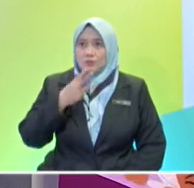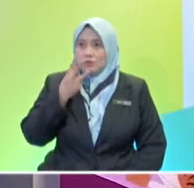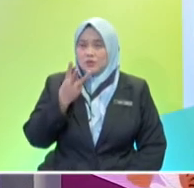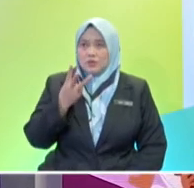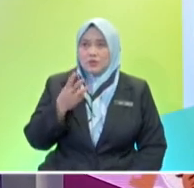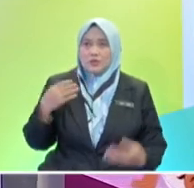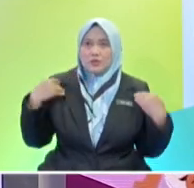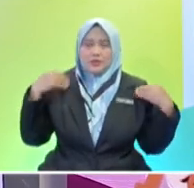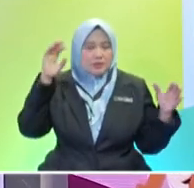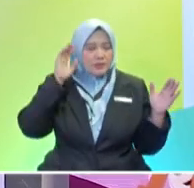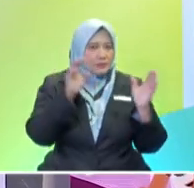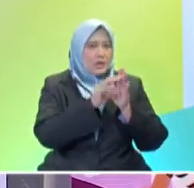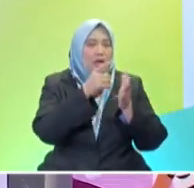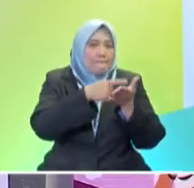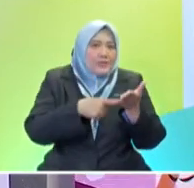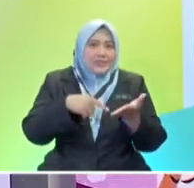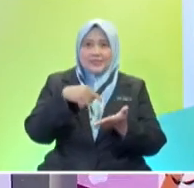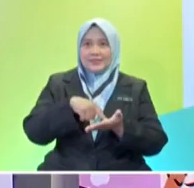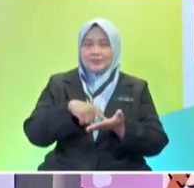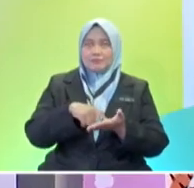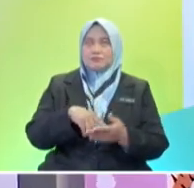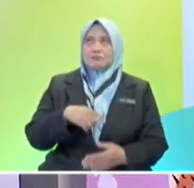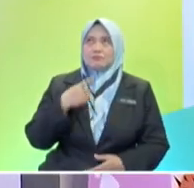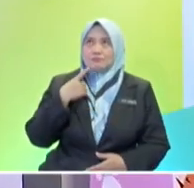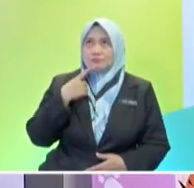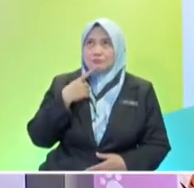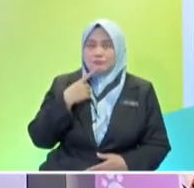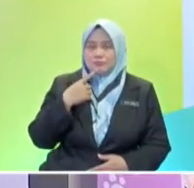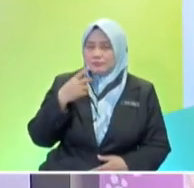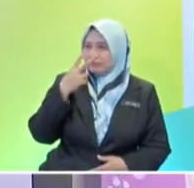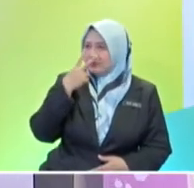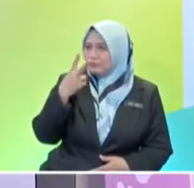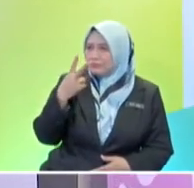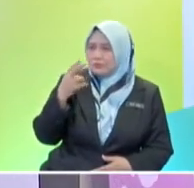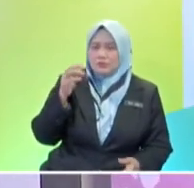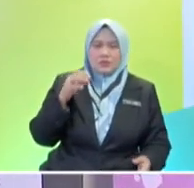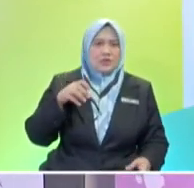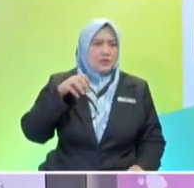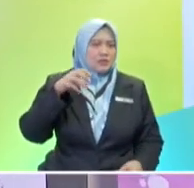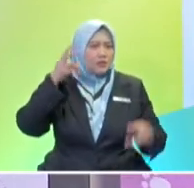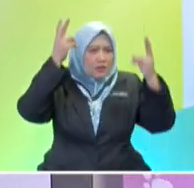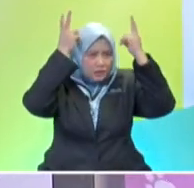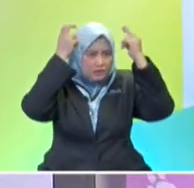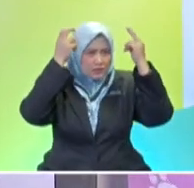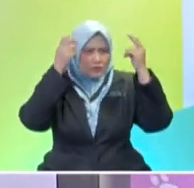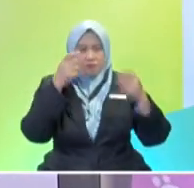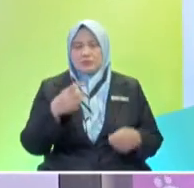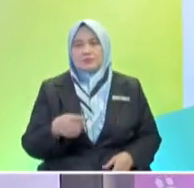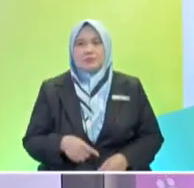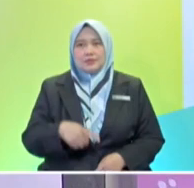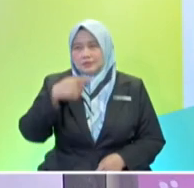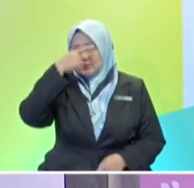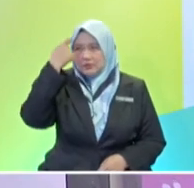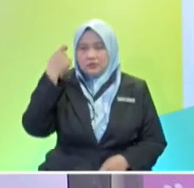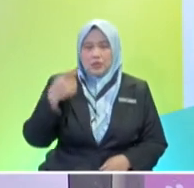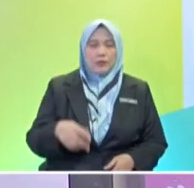Wow, ada gambar apa ni? Nampak macam arnab sebab pegang lobak. Tapi cuba kita tampal dulu,